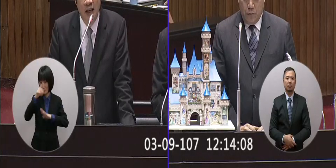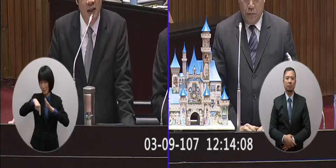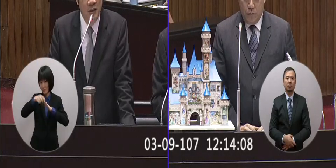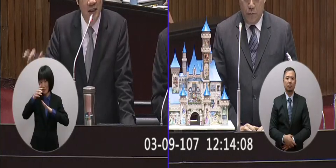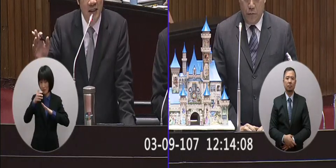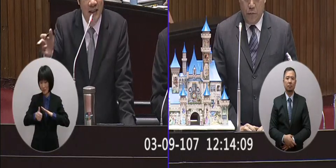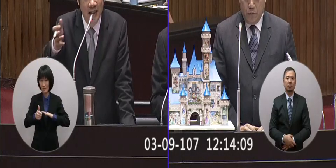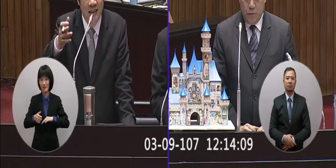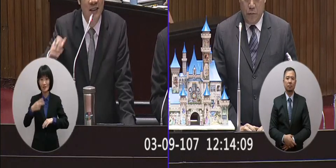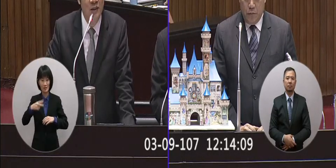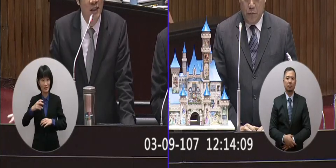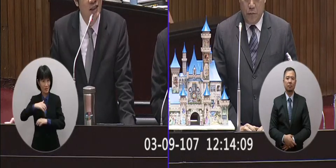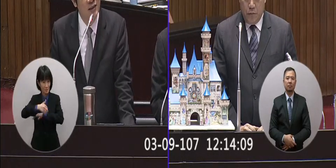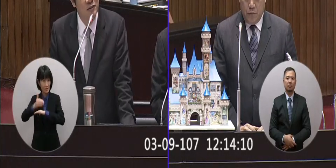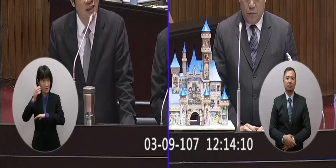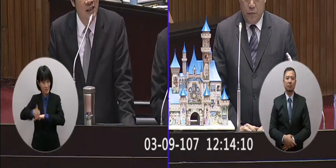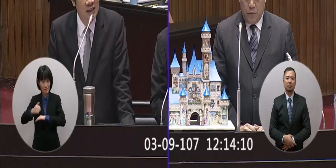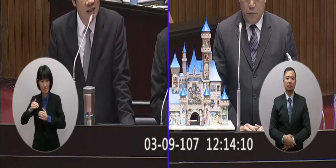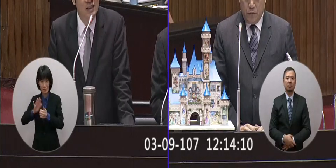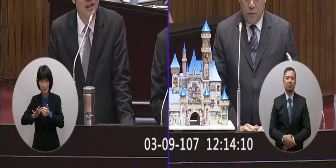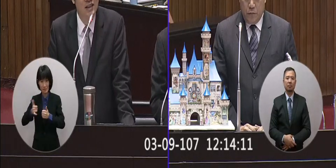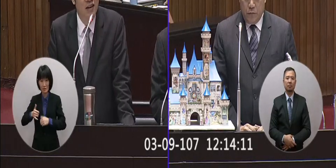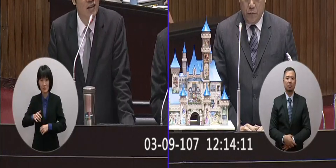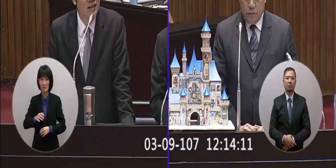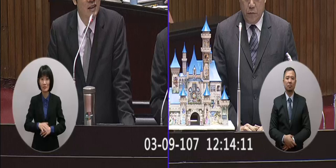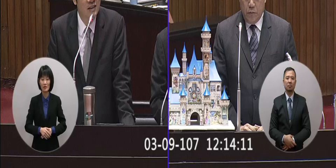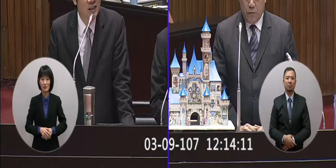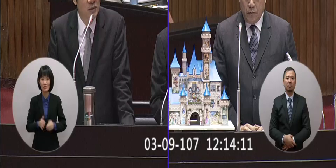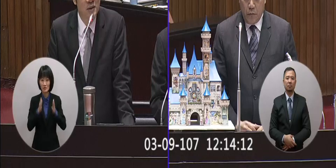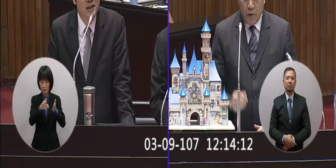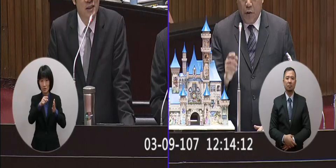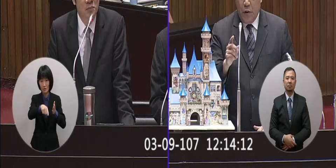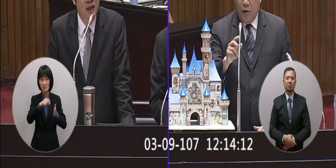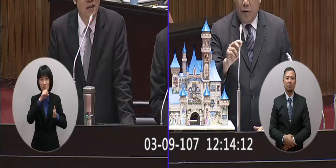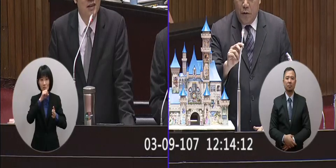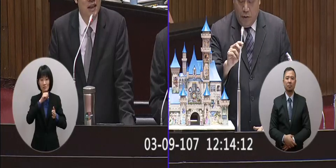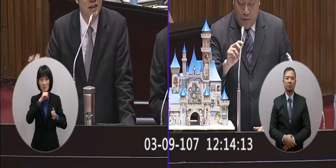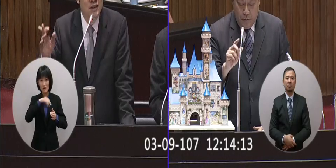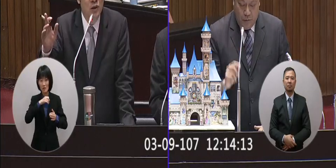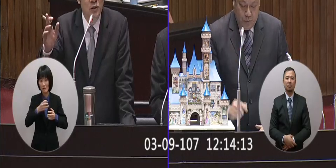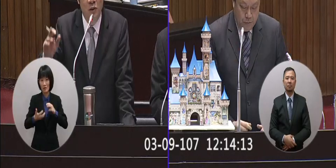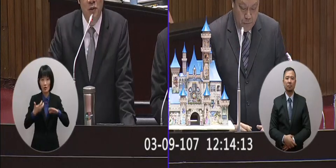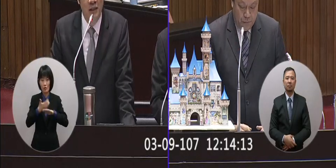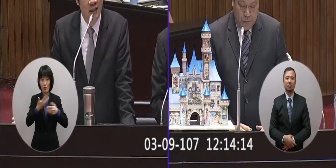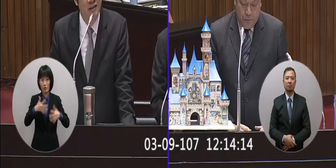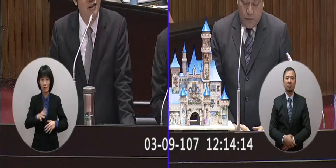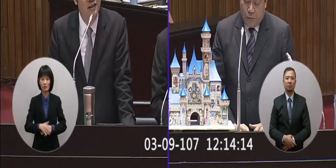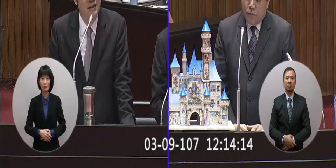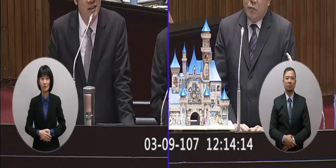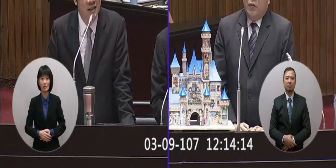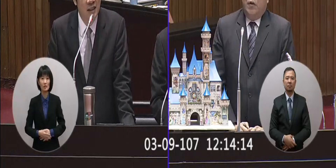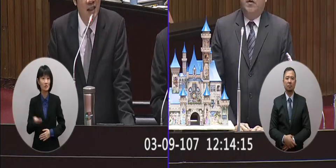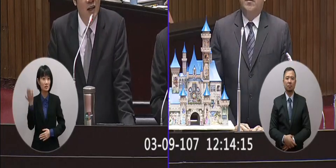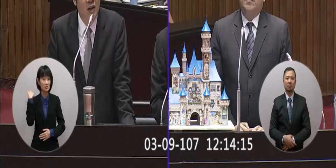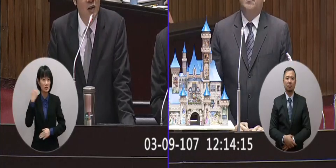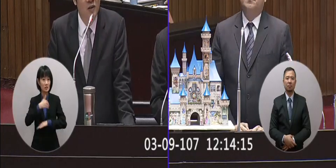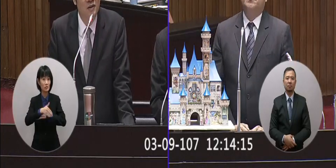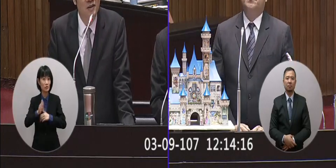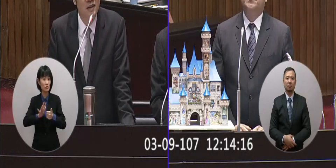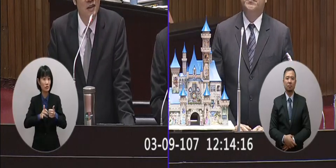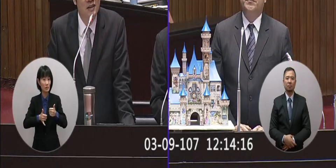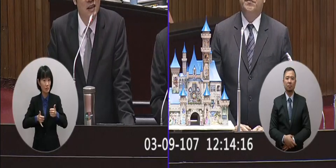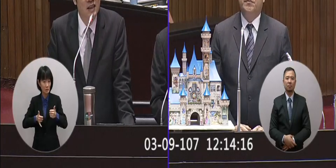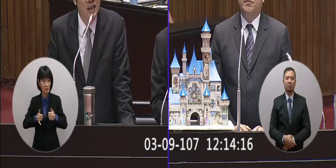长，还有县长跟立委，大家都非常积极哈。这点我是很钦佩的。上一次庄瑞雄委员只是提